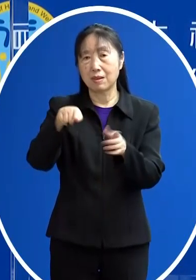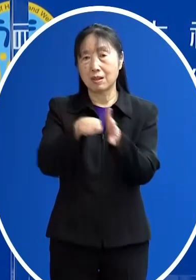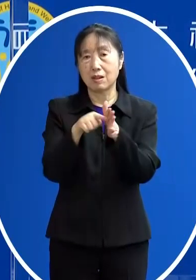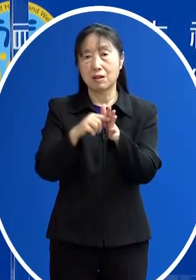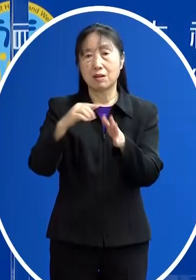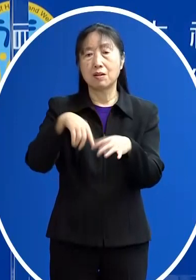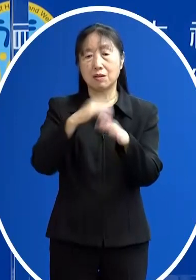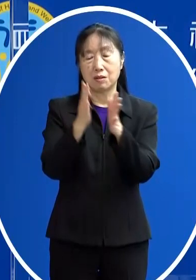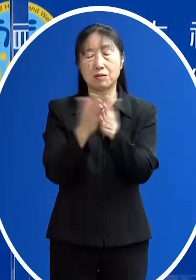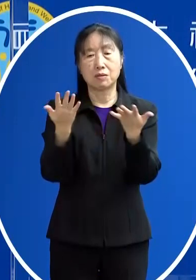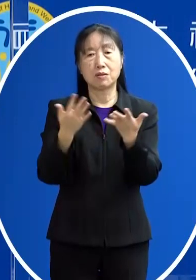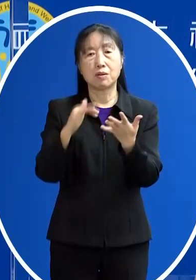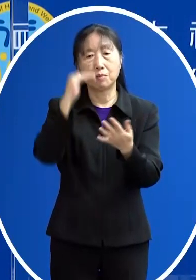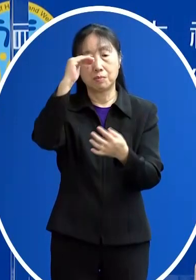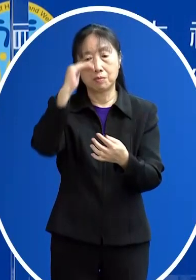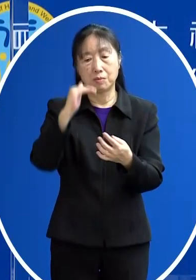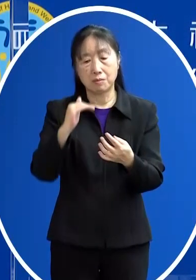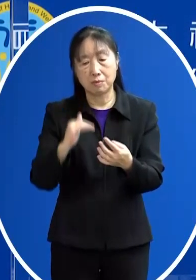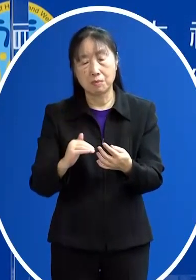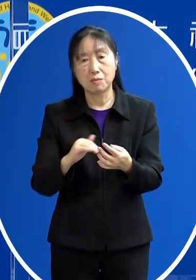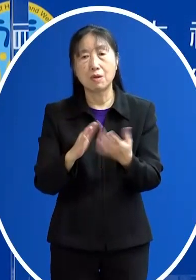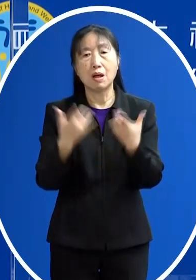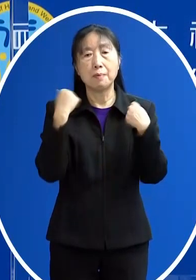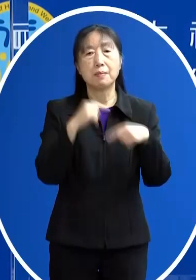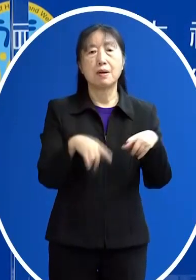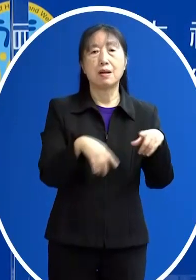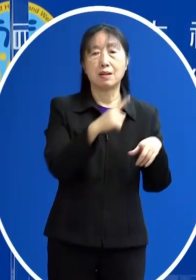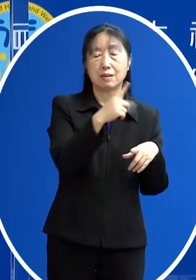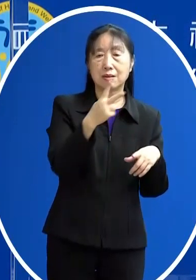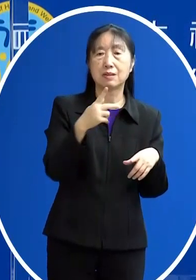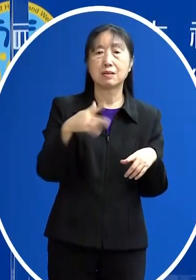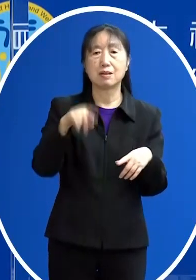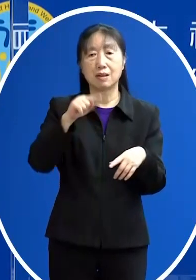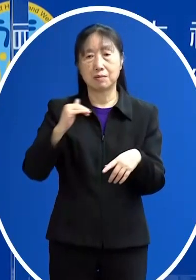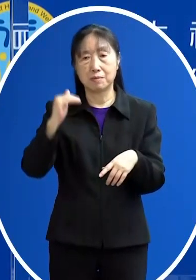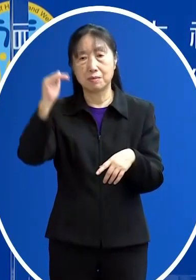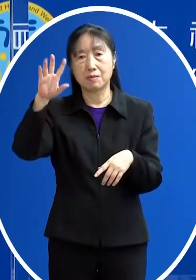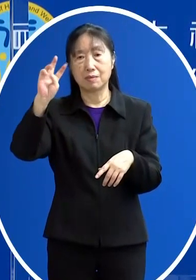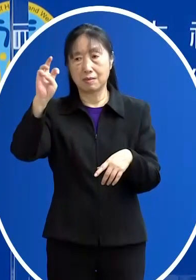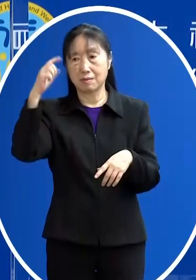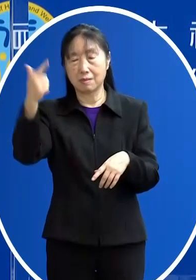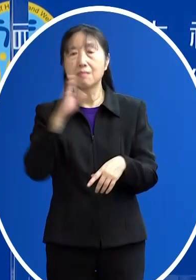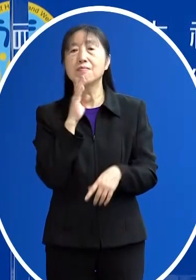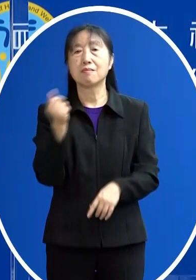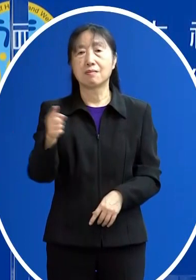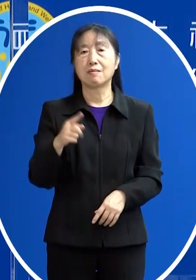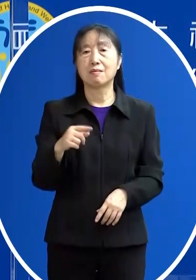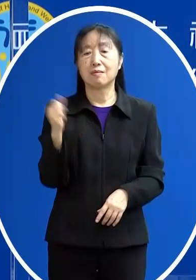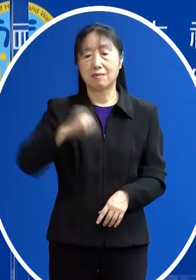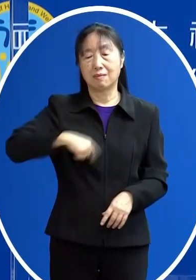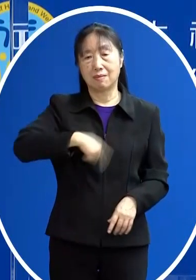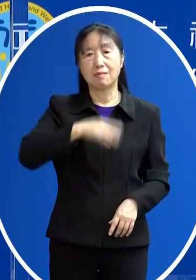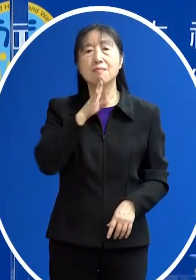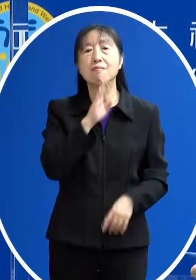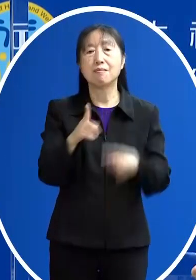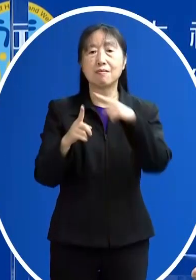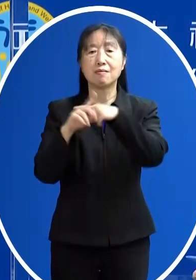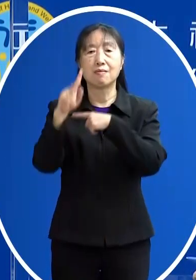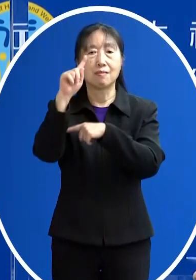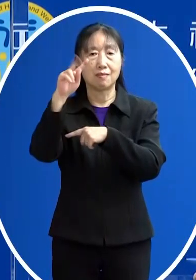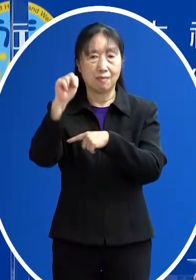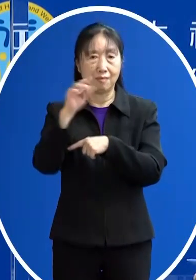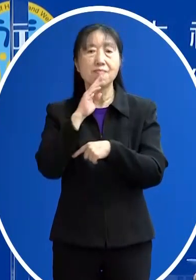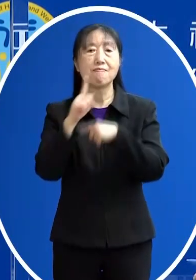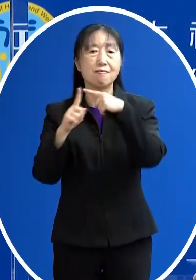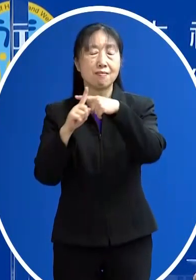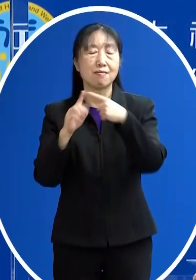更低的方向在走，从27变成30，最后阴性。那 N-count 也是阳性。所以这一例虽然是在这个等于